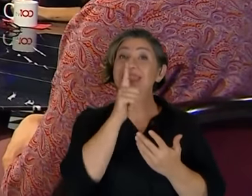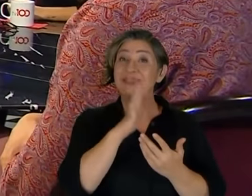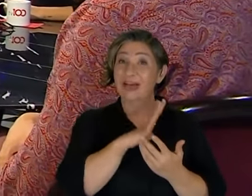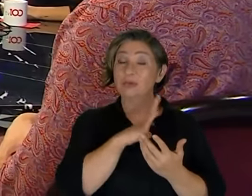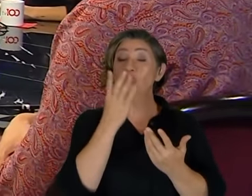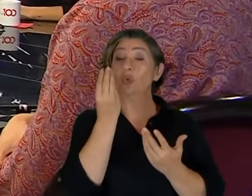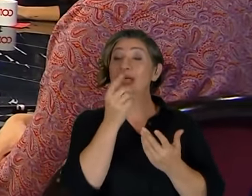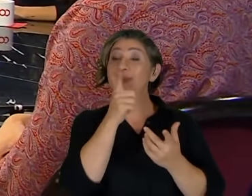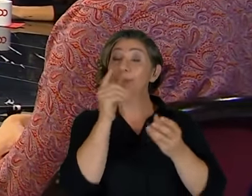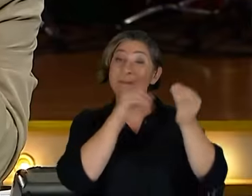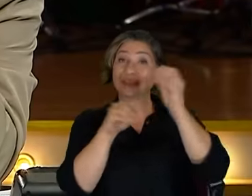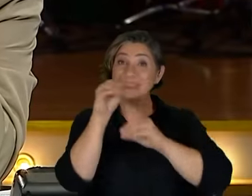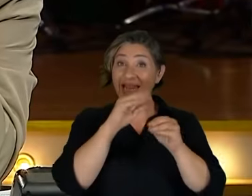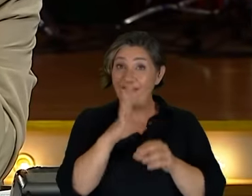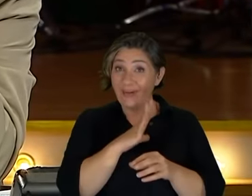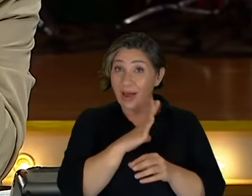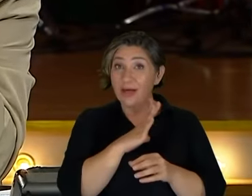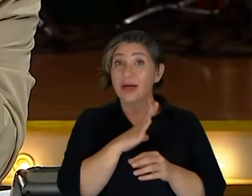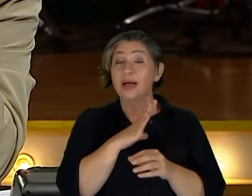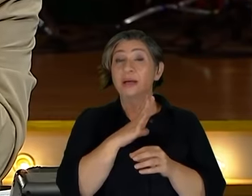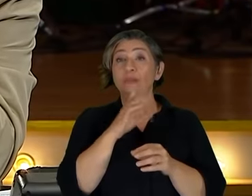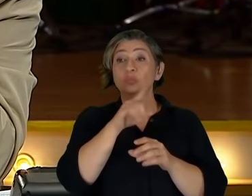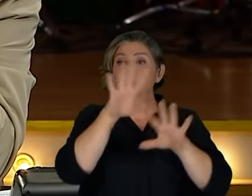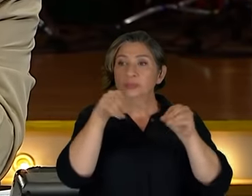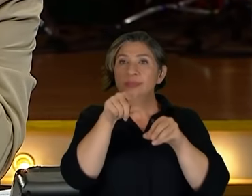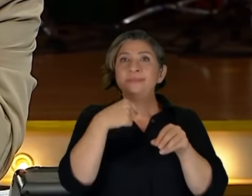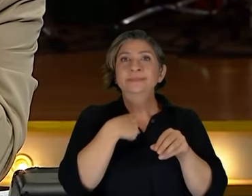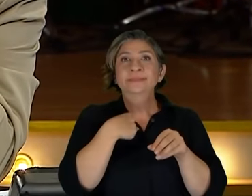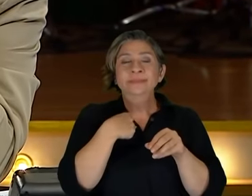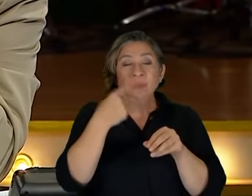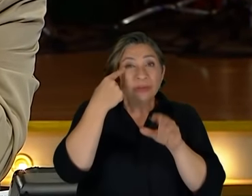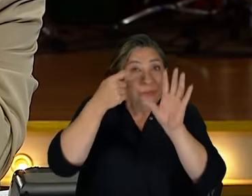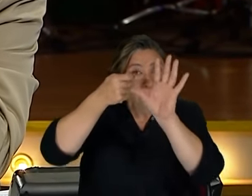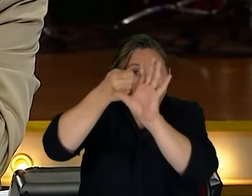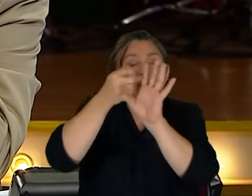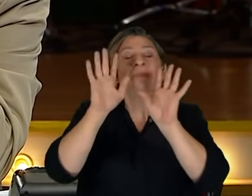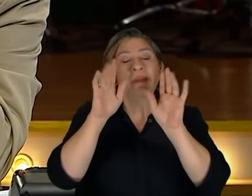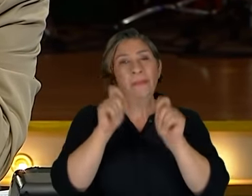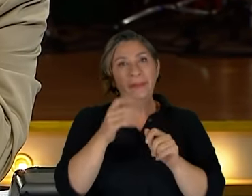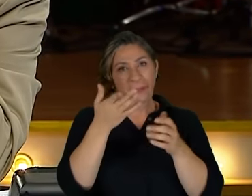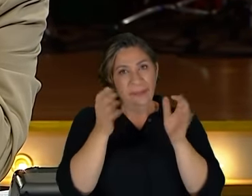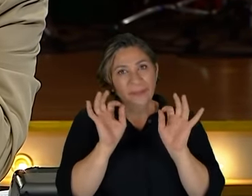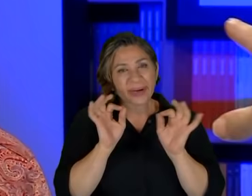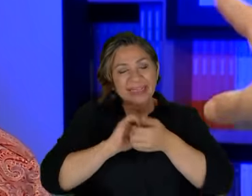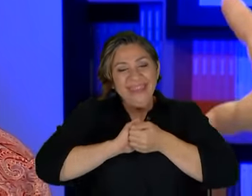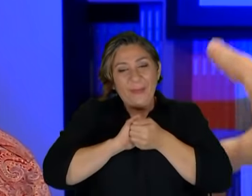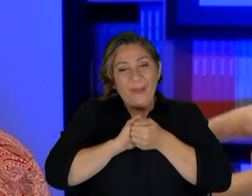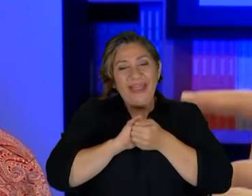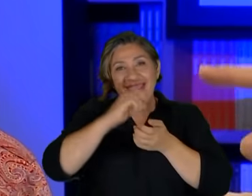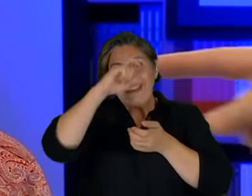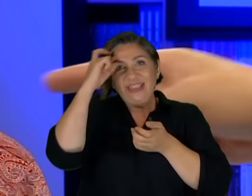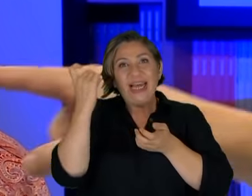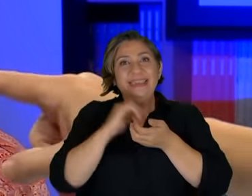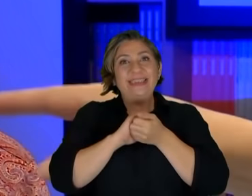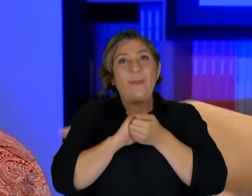Çok iyi bestelerin var. Ve bütün bunları bize hiç gözümüze sokmadan yapıyorsun ha? Değil mi? Samimi. Evet, en önemlisi